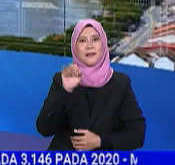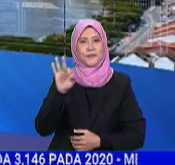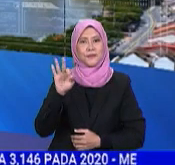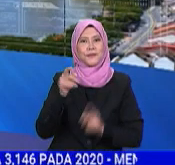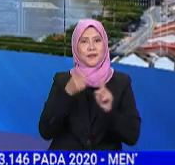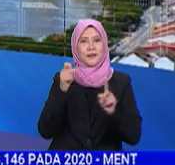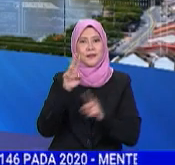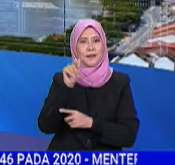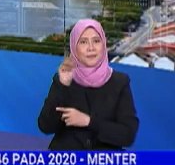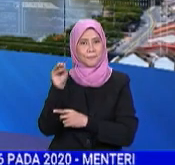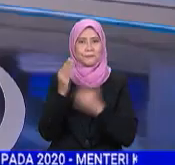angkasa Puri silakan live